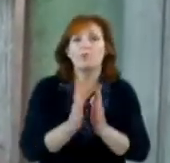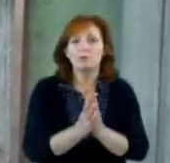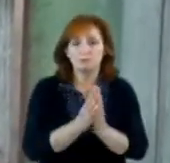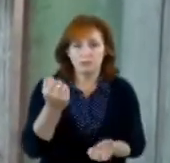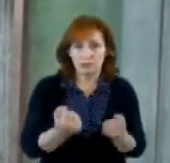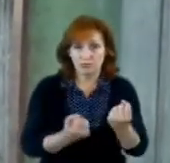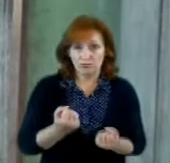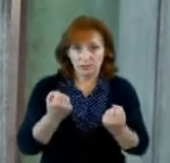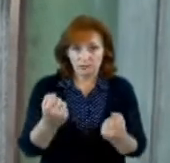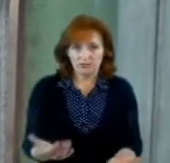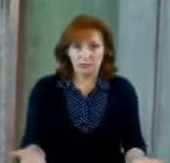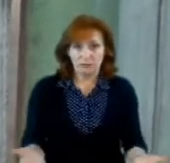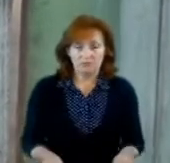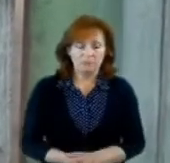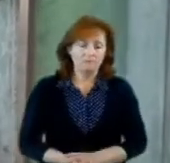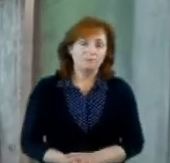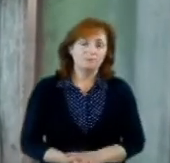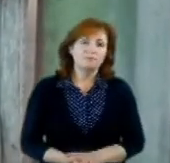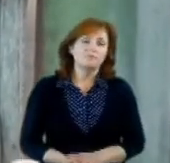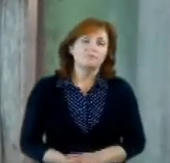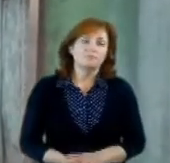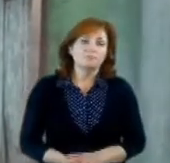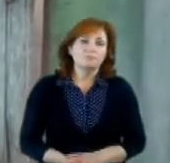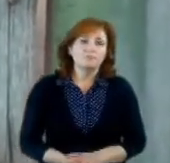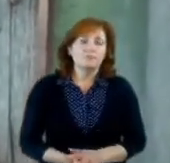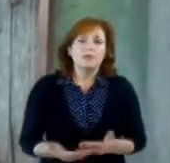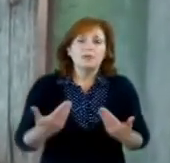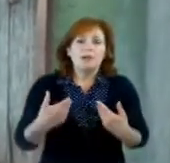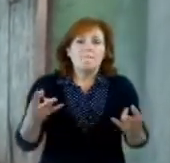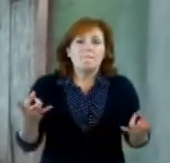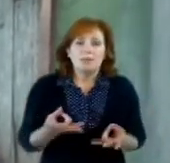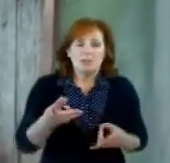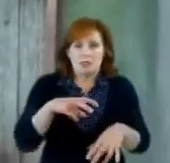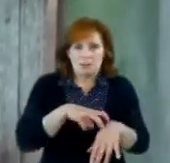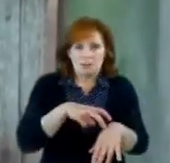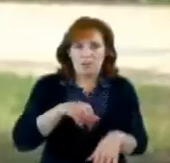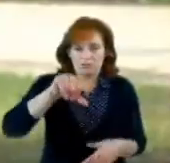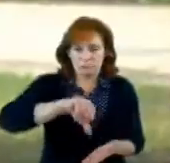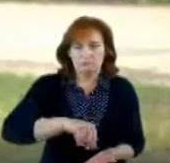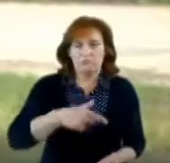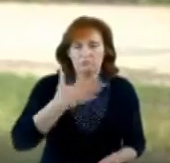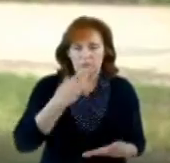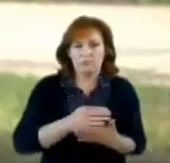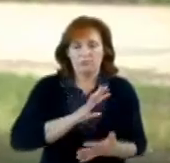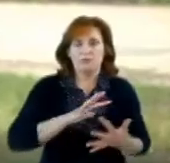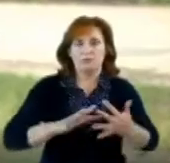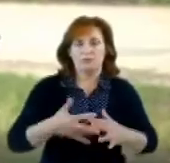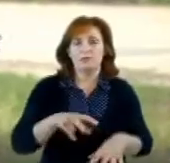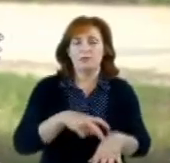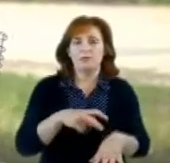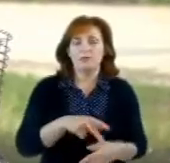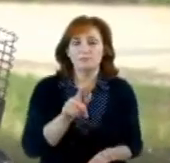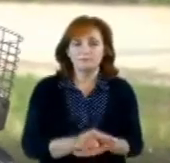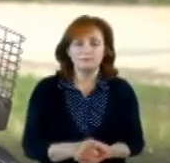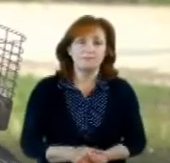Мертвих привозить нас у Сосницю. Так нам треба лікар, щоб був. Свій, сільський. Екстрену допомогу жителям